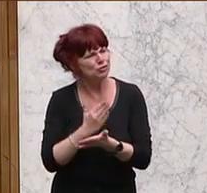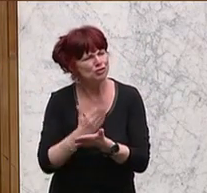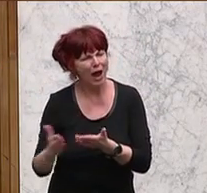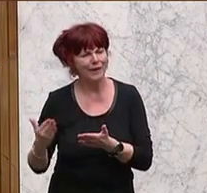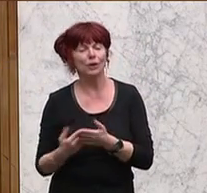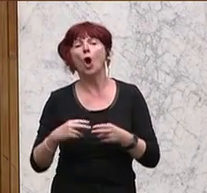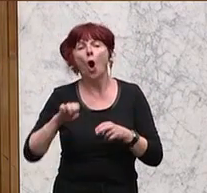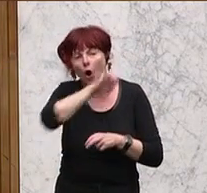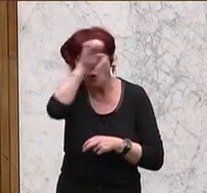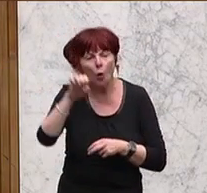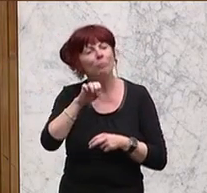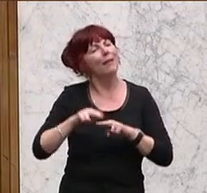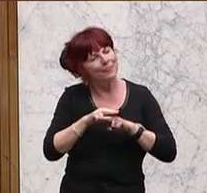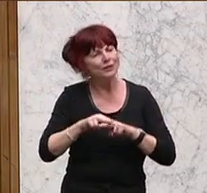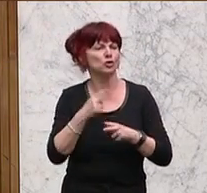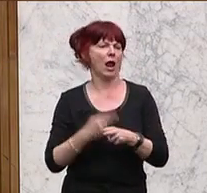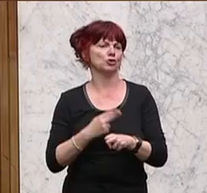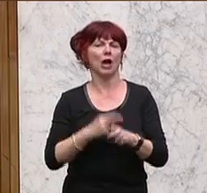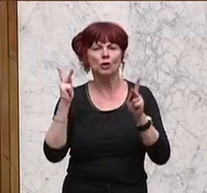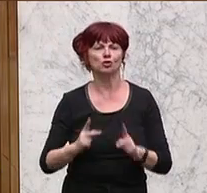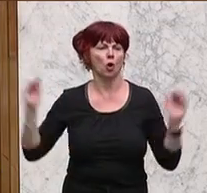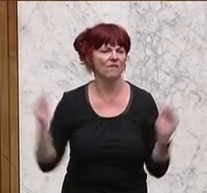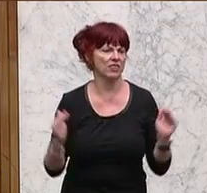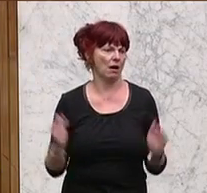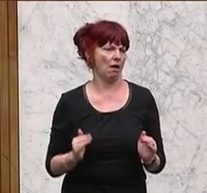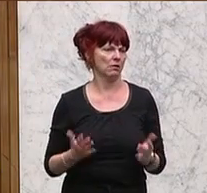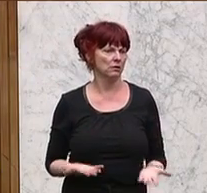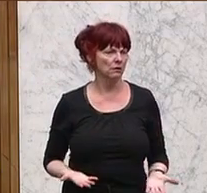europäischen Nationalstaaten. Und damit, glaube ich,